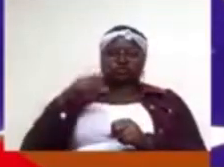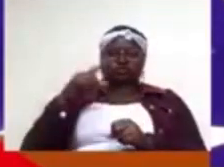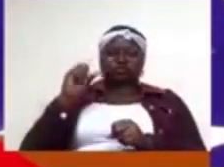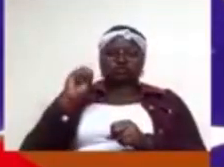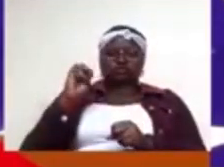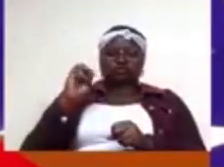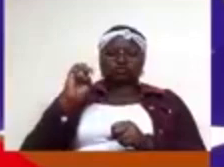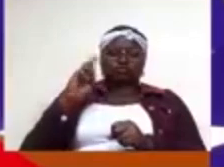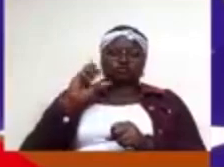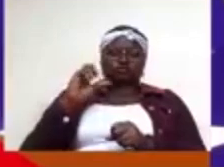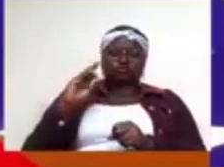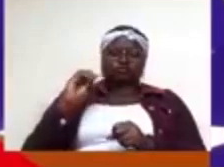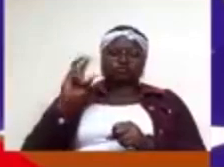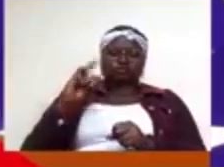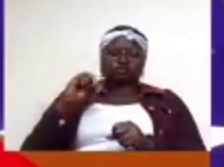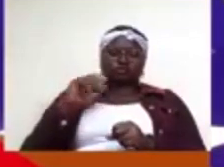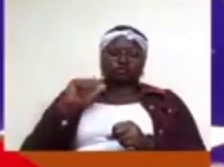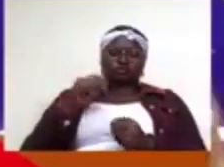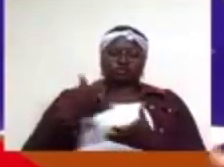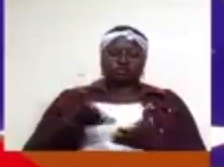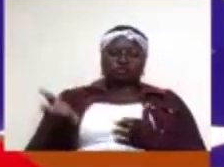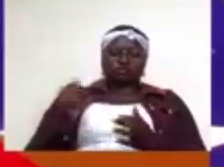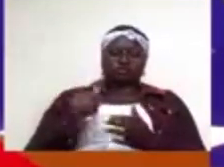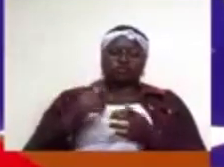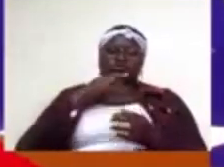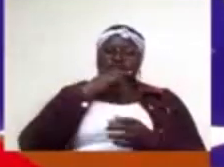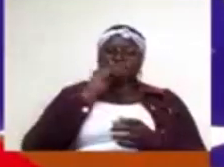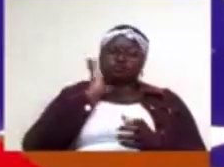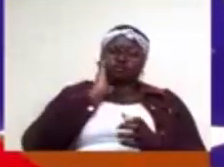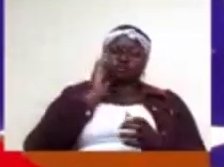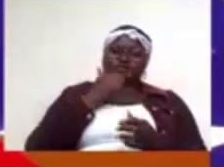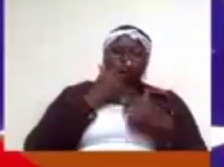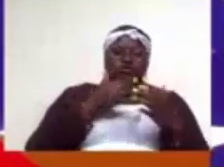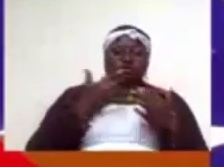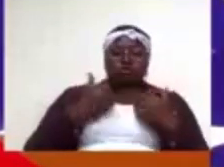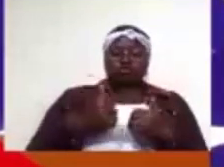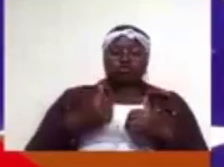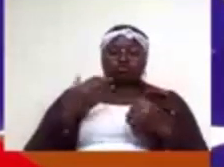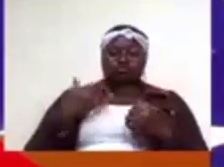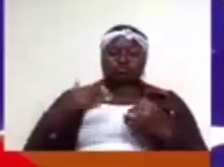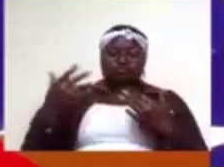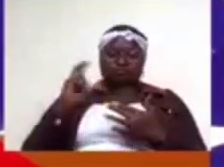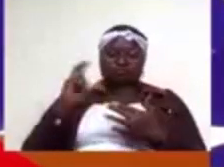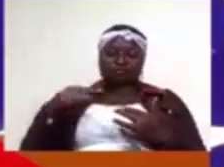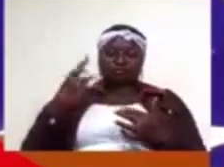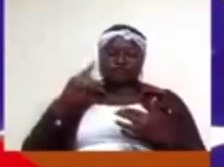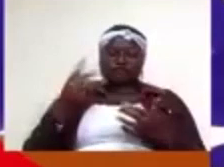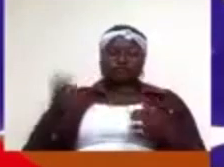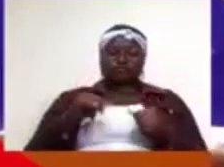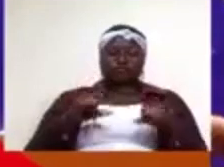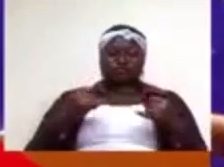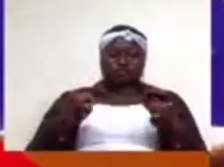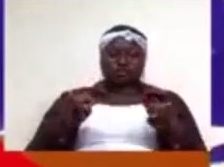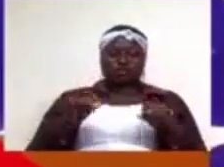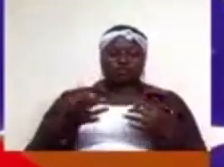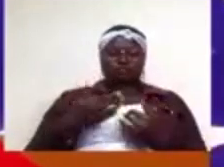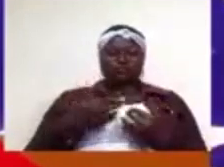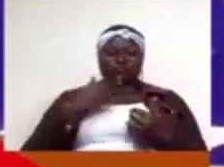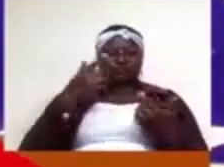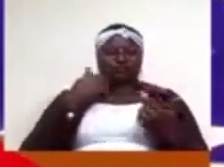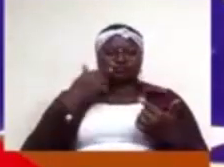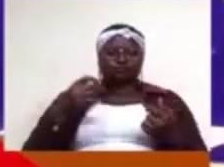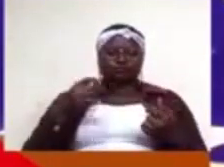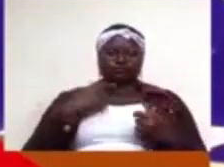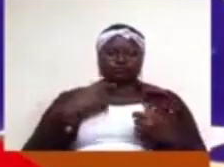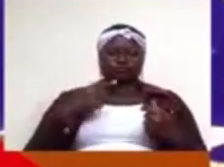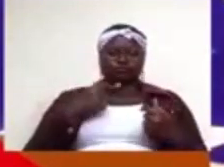era pusho gana aciari makauga ni ndirenda u perform wega ndirenda ukorwo uno so also that can make no